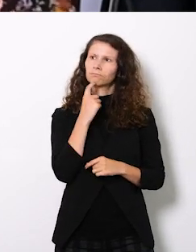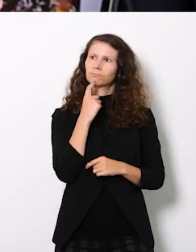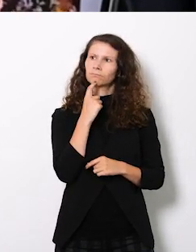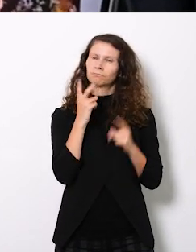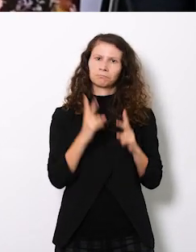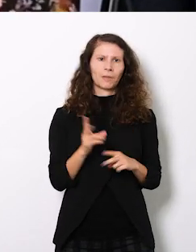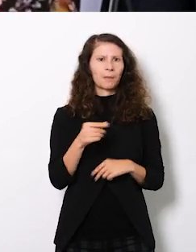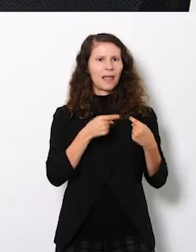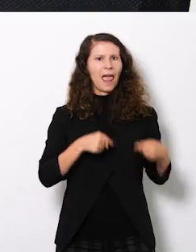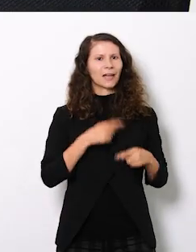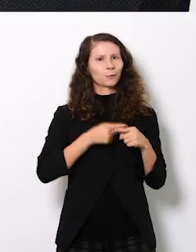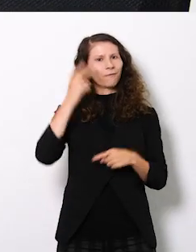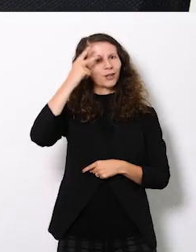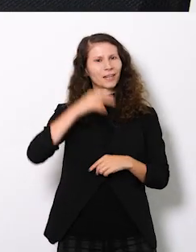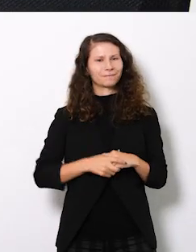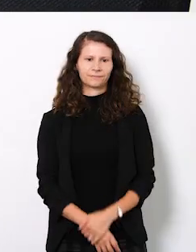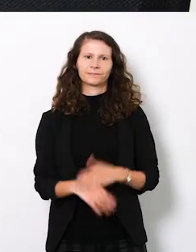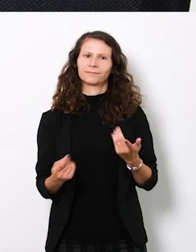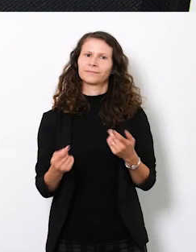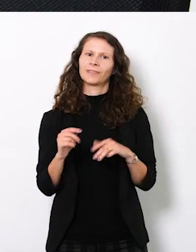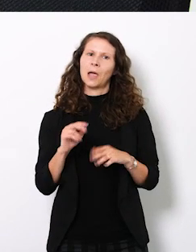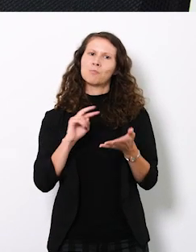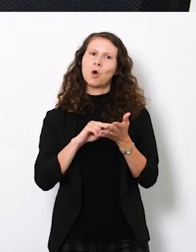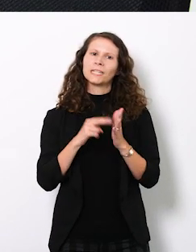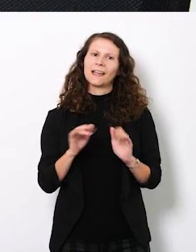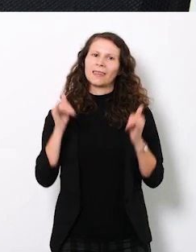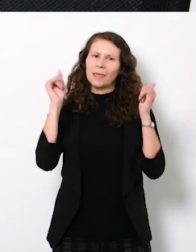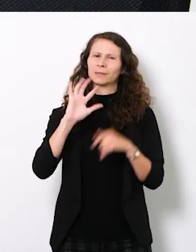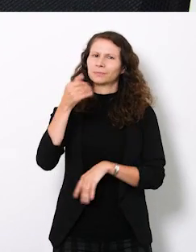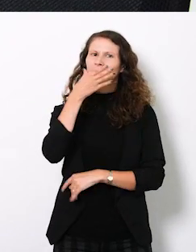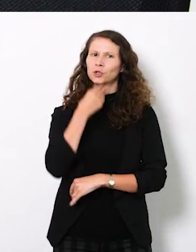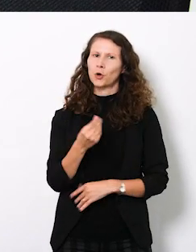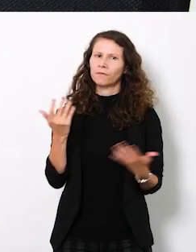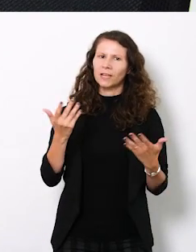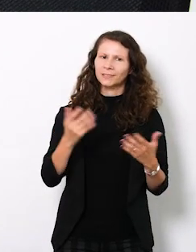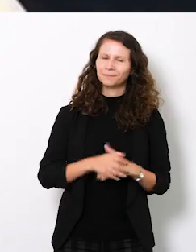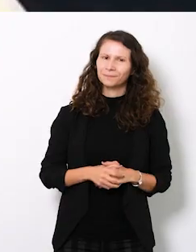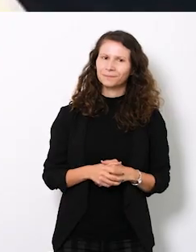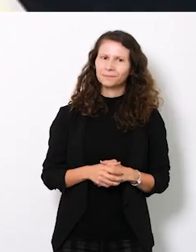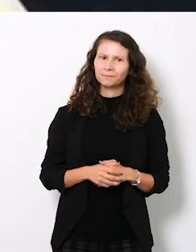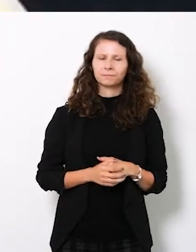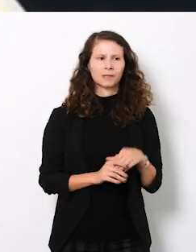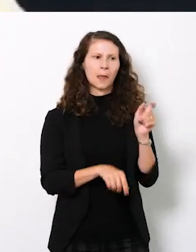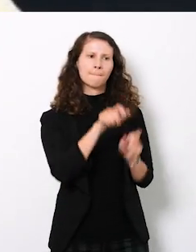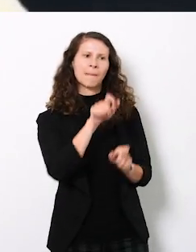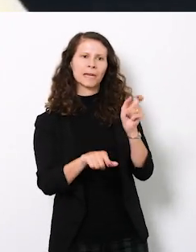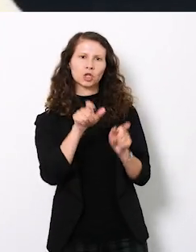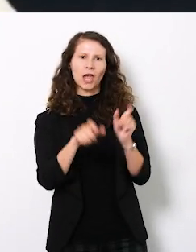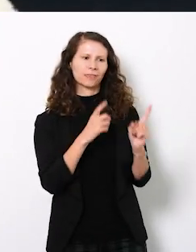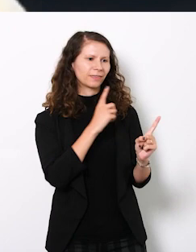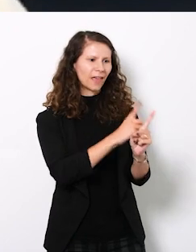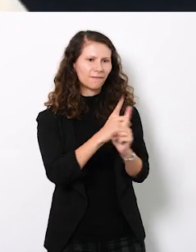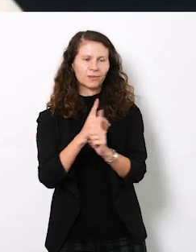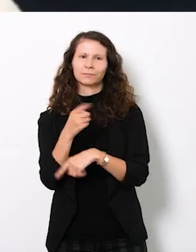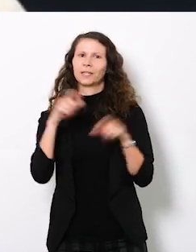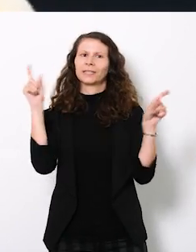Herz und Verstand. Danke. Das Schönste am Politikerleben ist? Menschen zu treffen